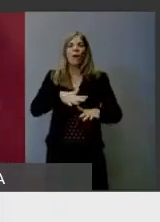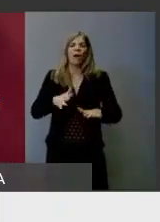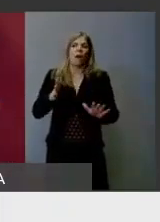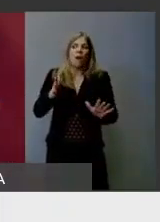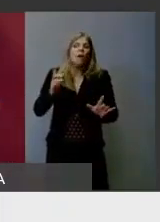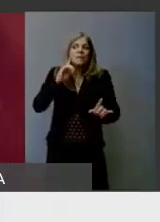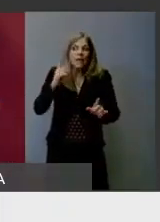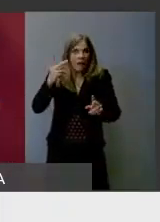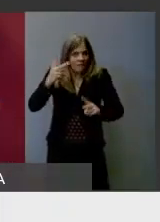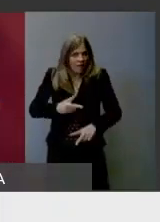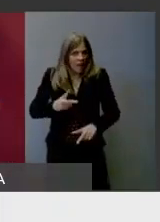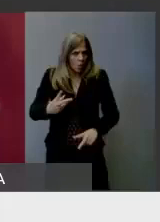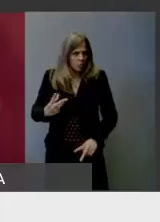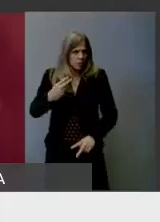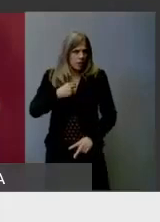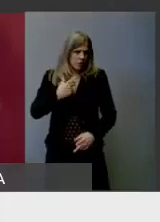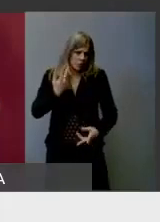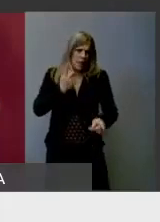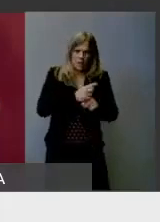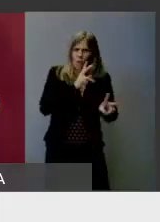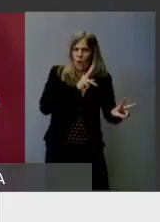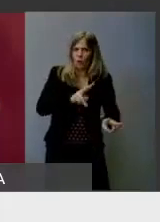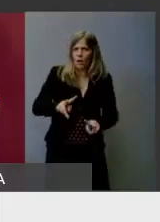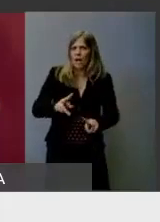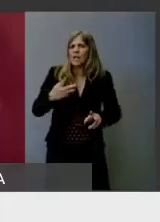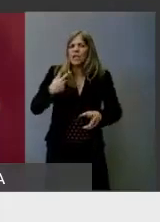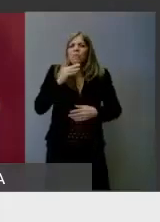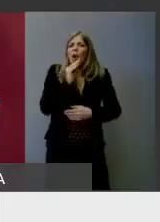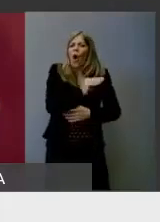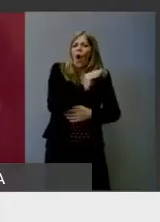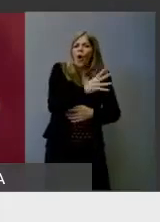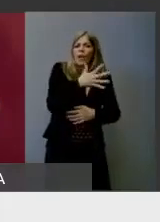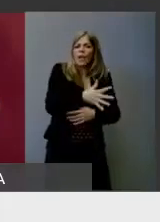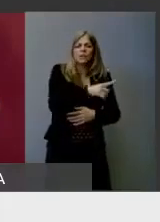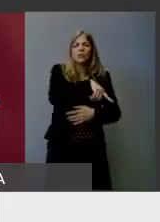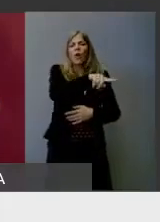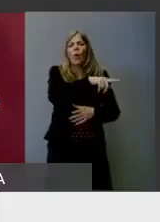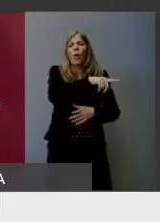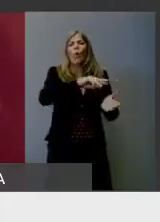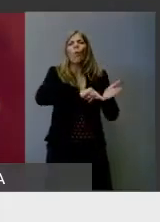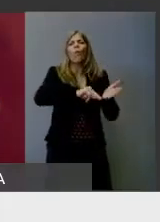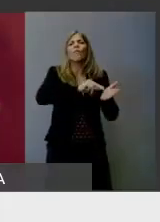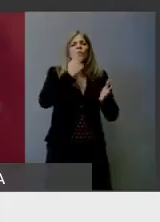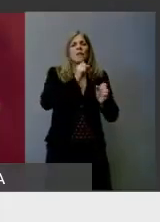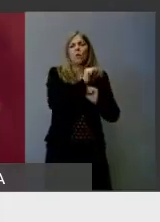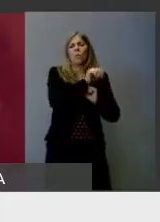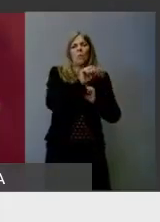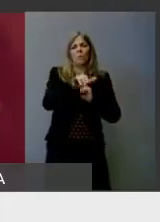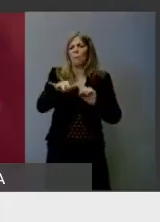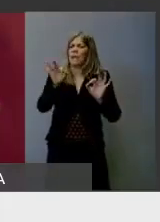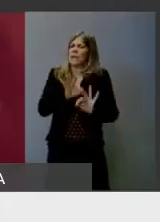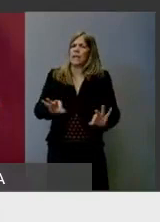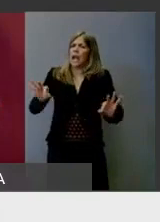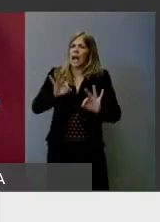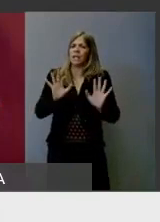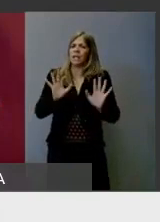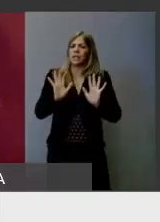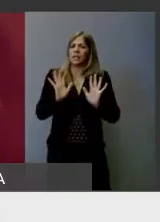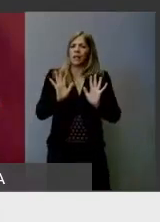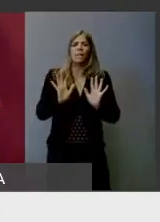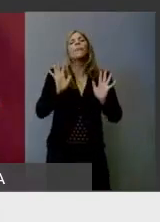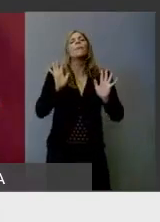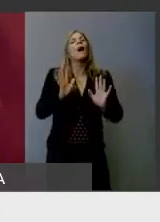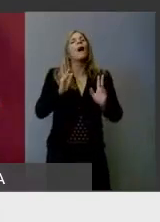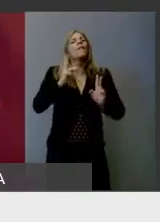sicuro e mi è stato assicurato che loro non hanno mandato nulla. Quindi la cosa che chiedo però è di